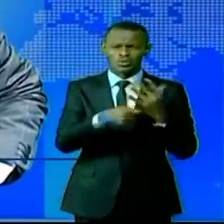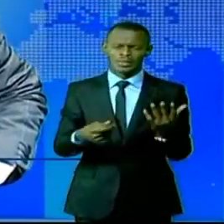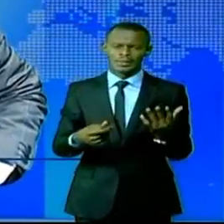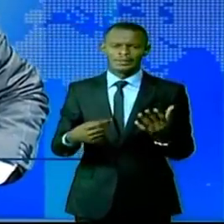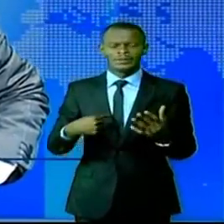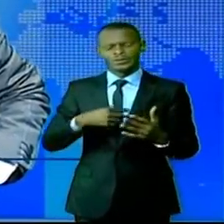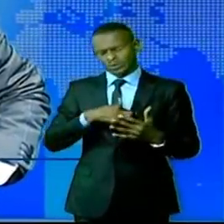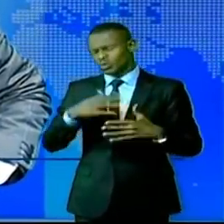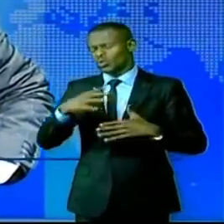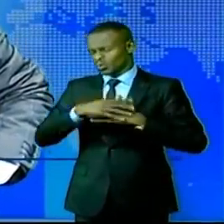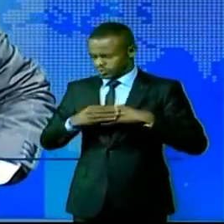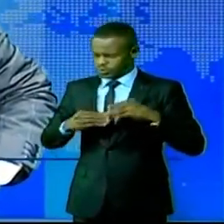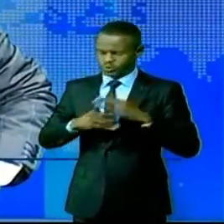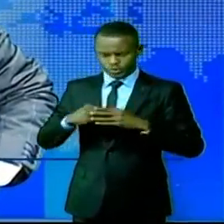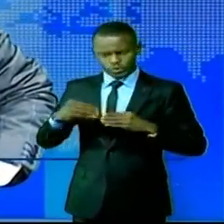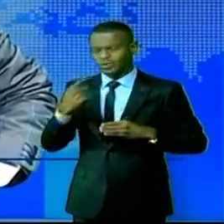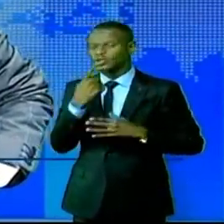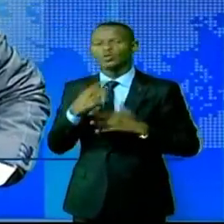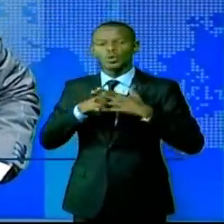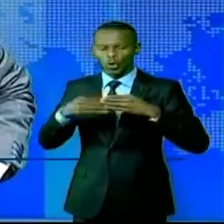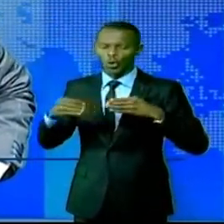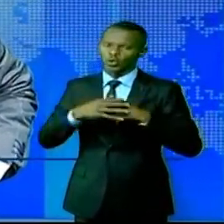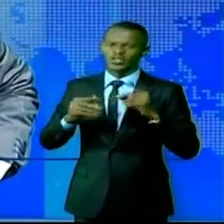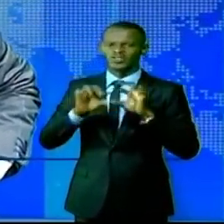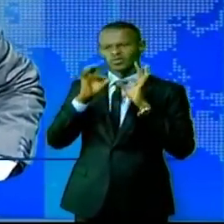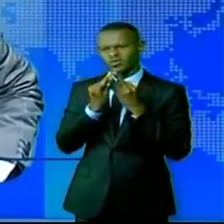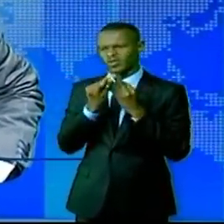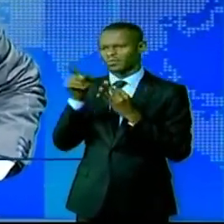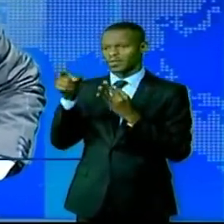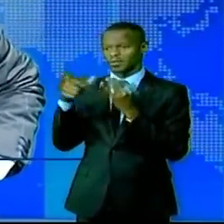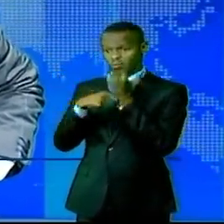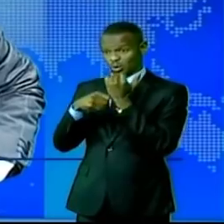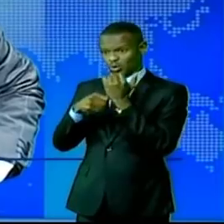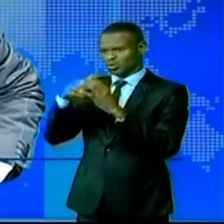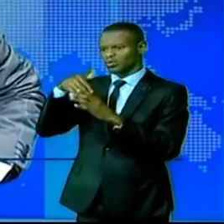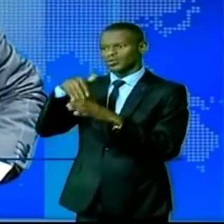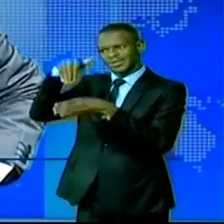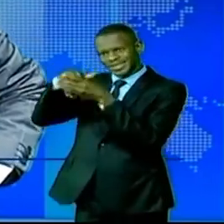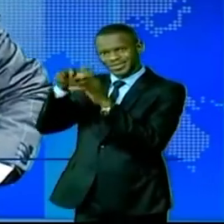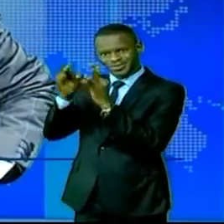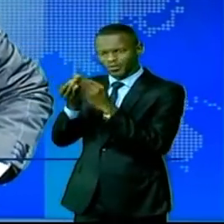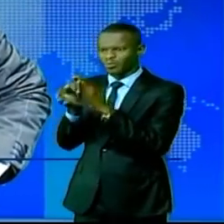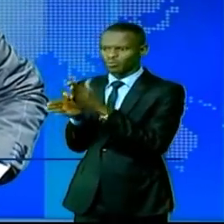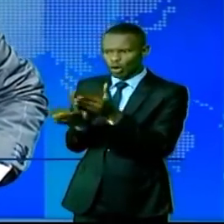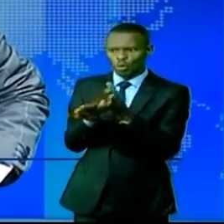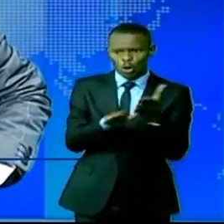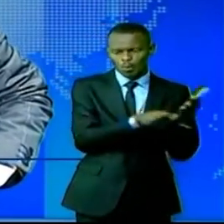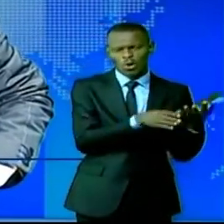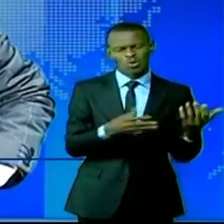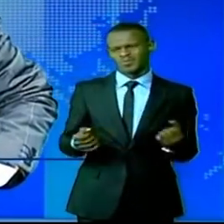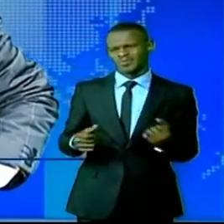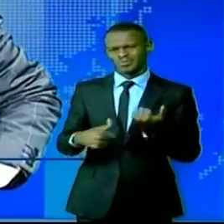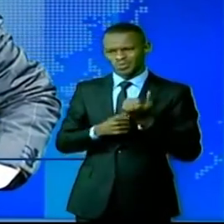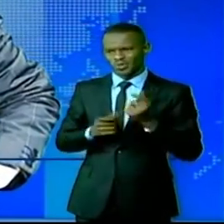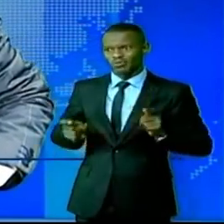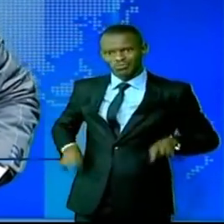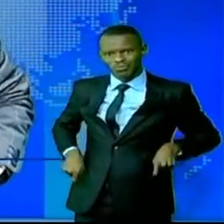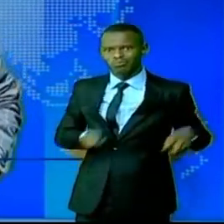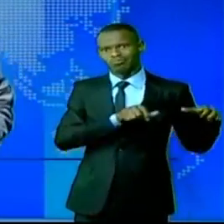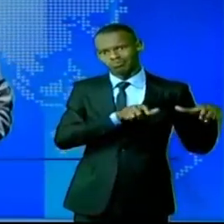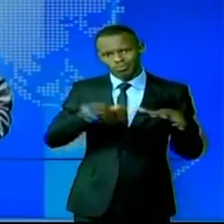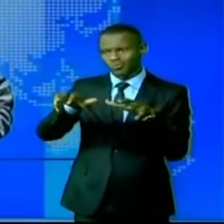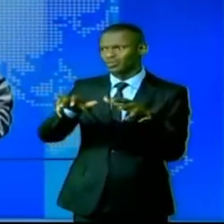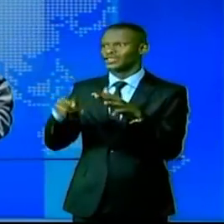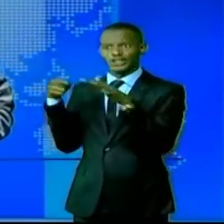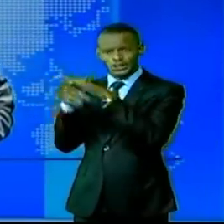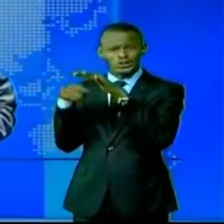éprouvées pour lesquelles nous mesurons le niveau de la profonde douleur que ressentent tous les sinistrés ainsi que toute la population